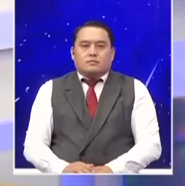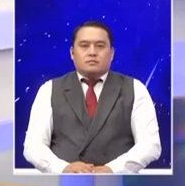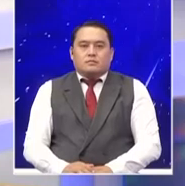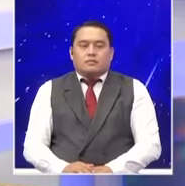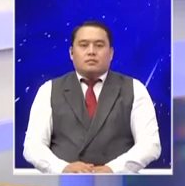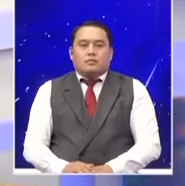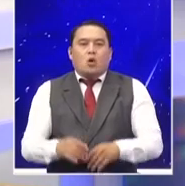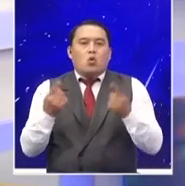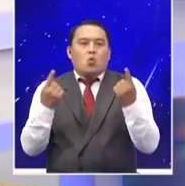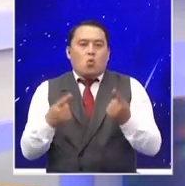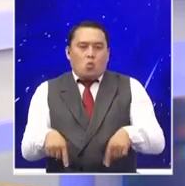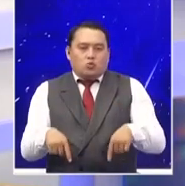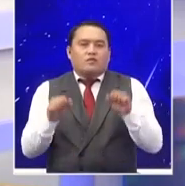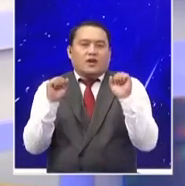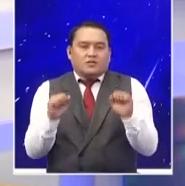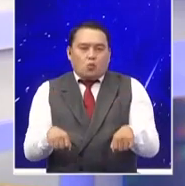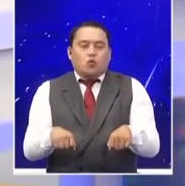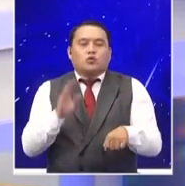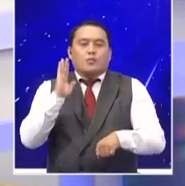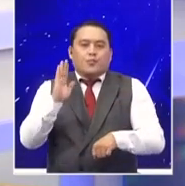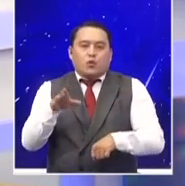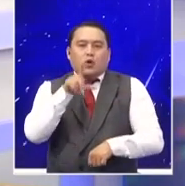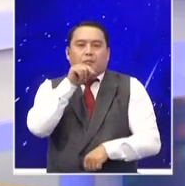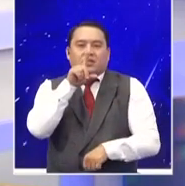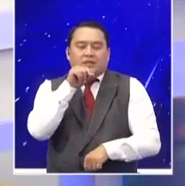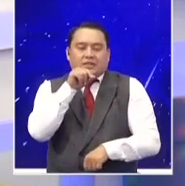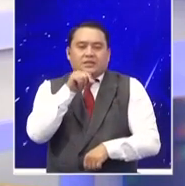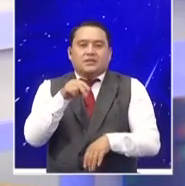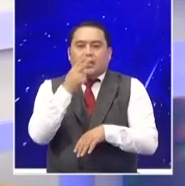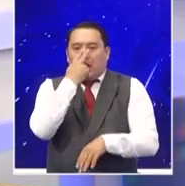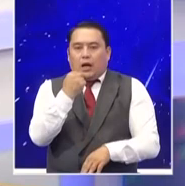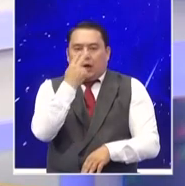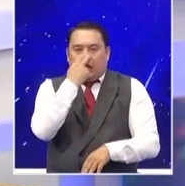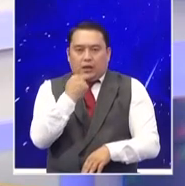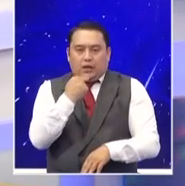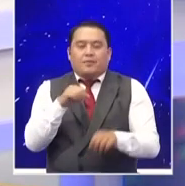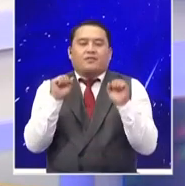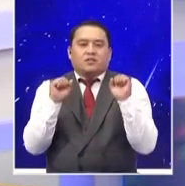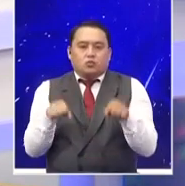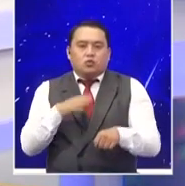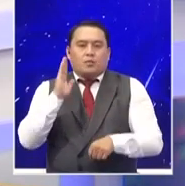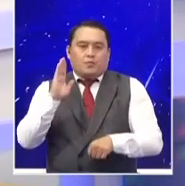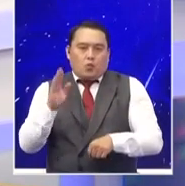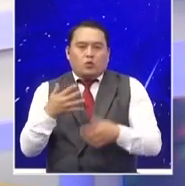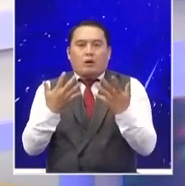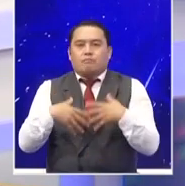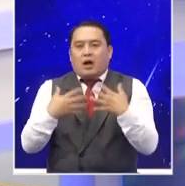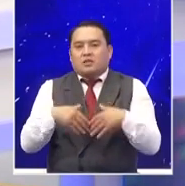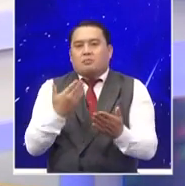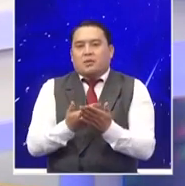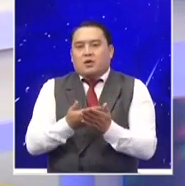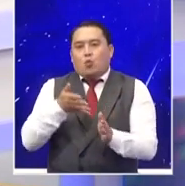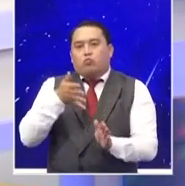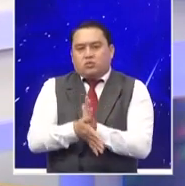К худшему сценарию распространения птичьего гриппа готовятся казахстанские птицеводы, передает Хабар 24. Они подсчитывают примерные